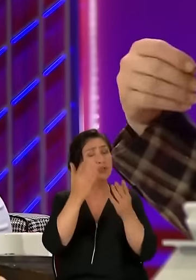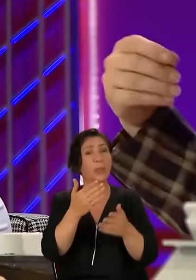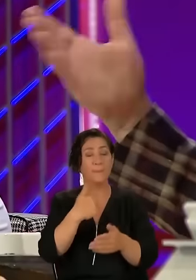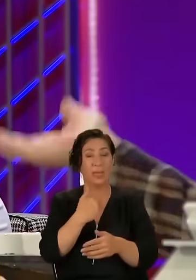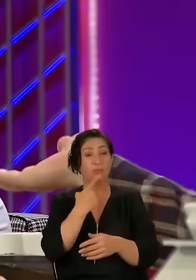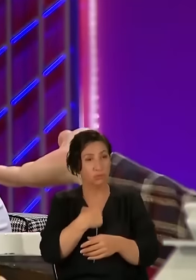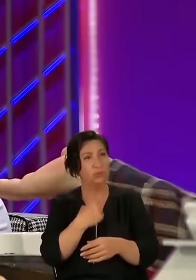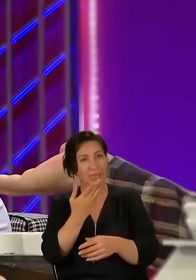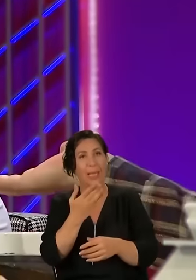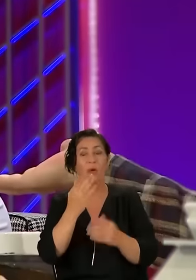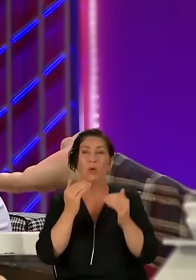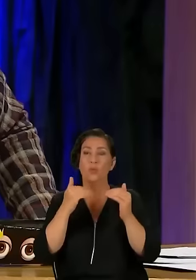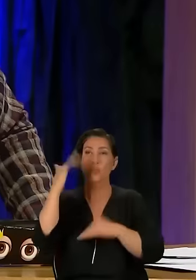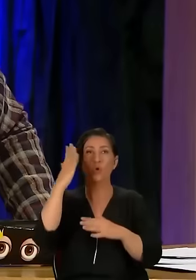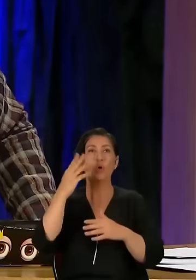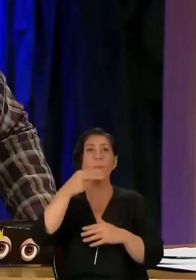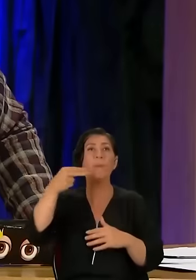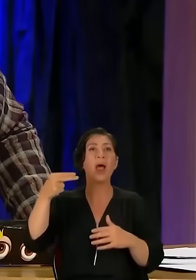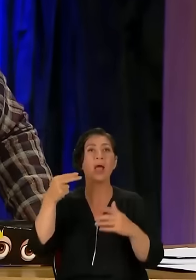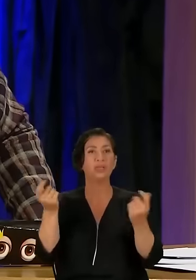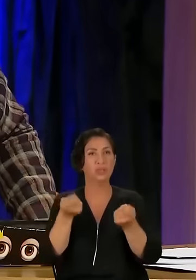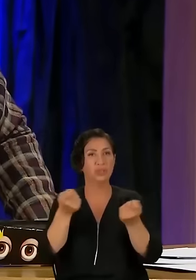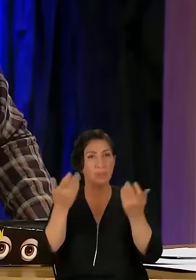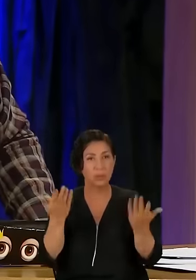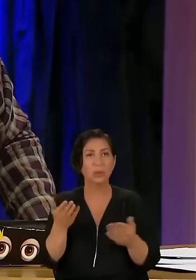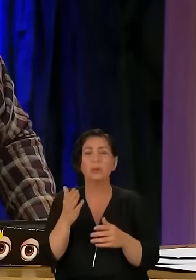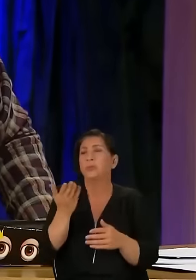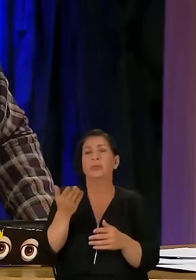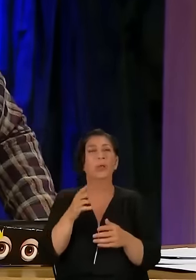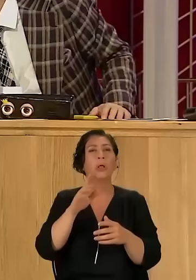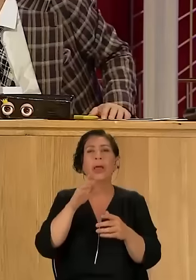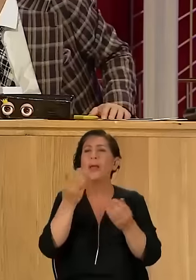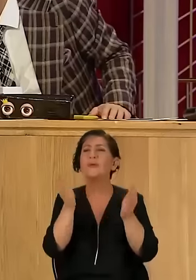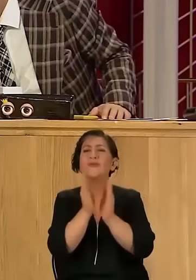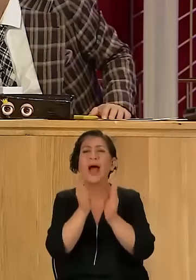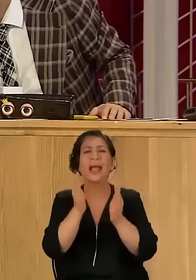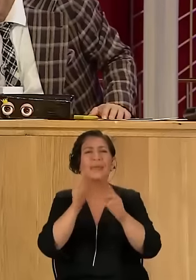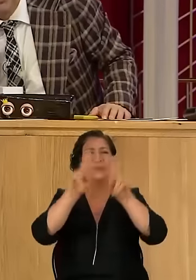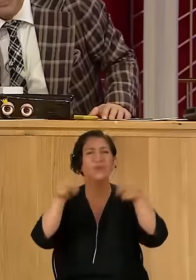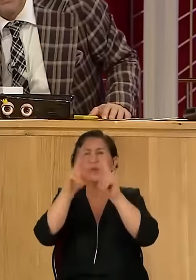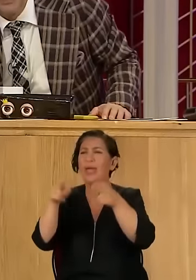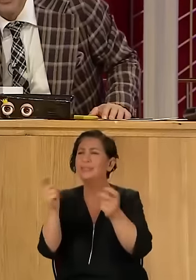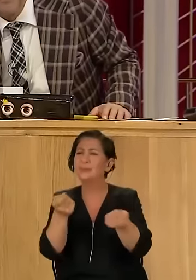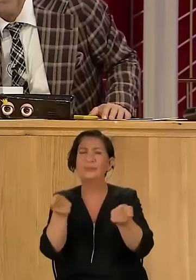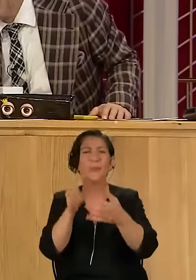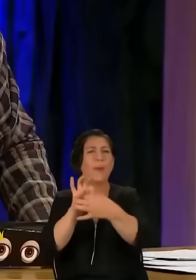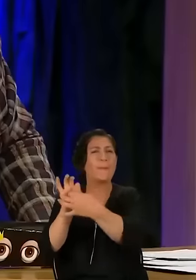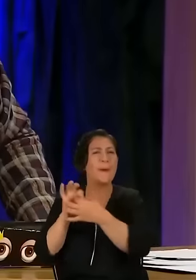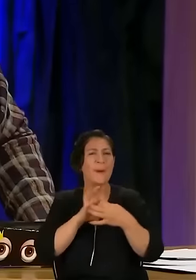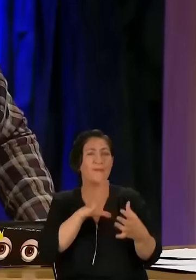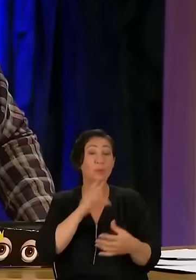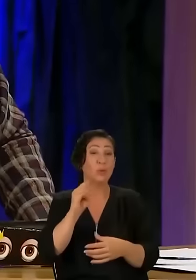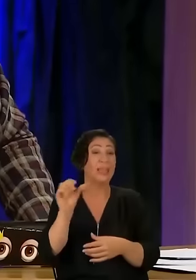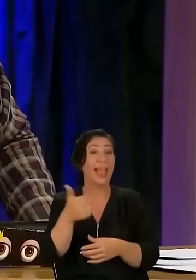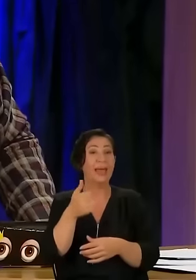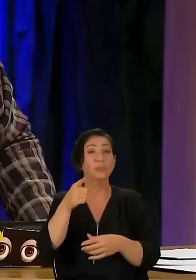bana diyorsun ki şimdi büyük markalarla çalışabilecekken... gidiyorsun, lokal esnafla çalışıyorsun mesela. Bu çok değerli bence. Ama